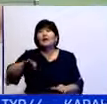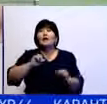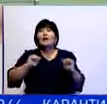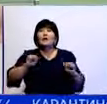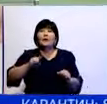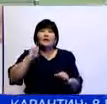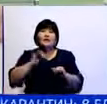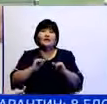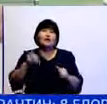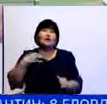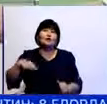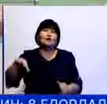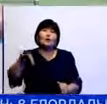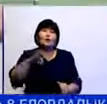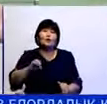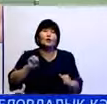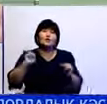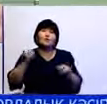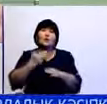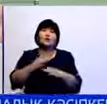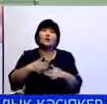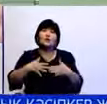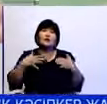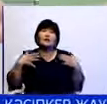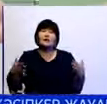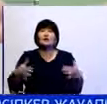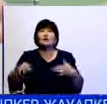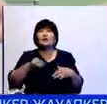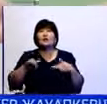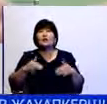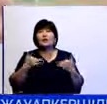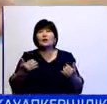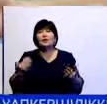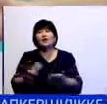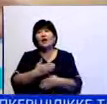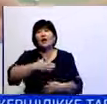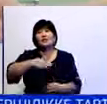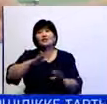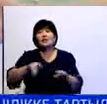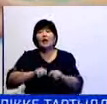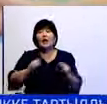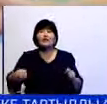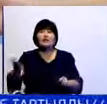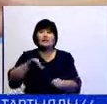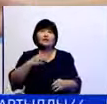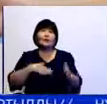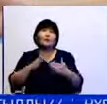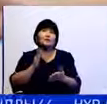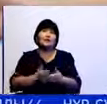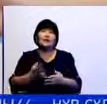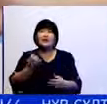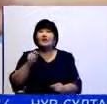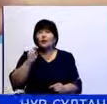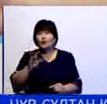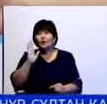сайын дамып келеді. Қызылорда облысында да спорт саласында ауқымды жұмыстар атқарылуда. Бүгін міне жаңа теннис корты ашылып, біз көршілер қуанып жатырмыз. Енді